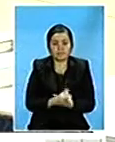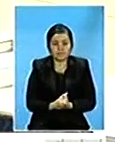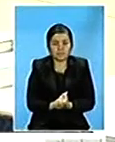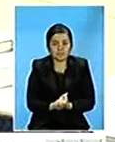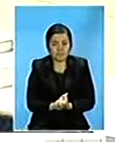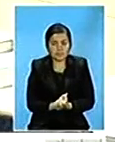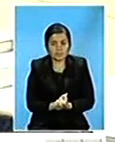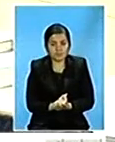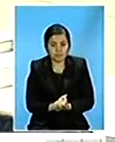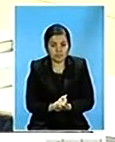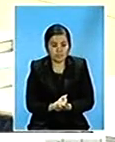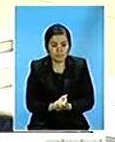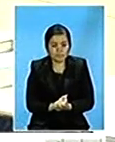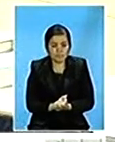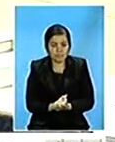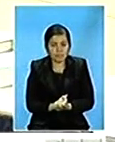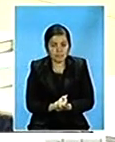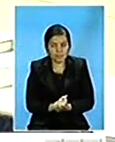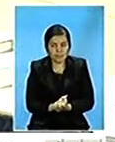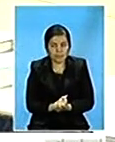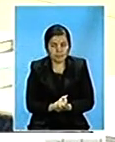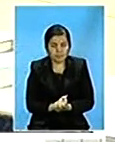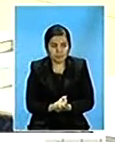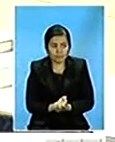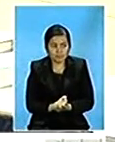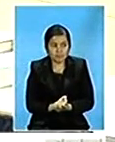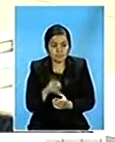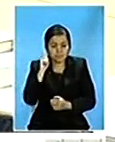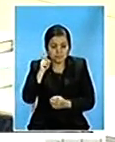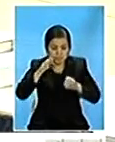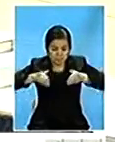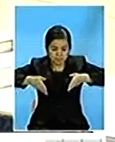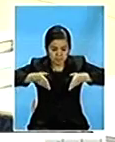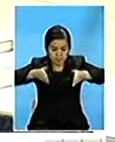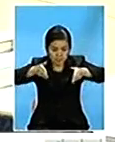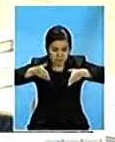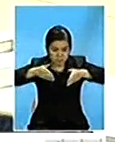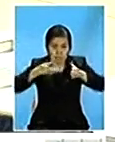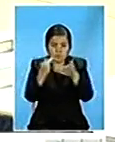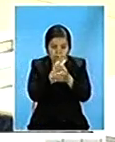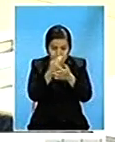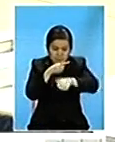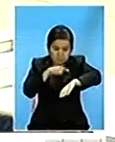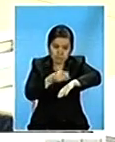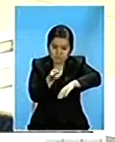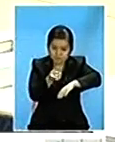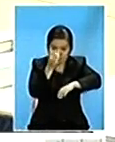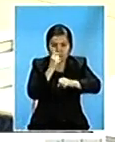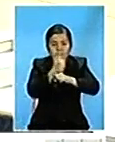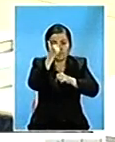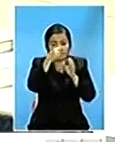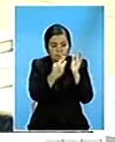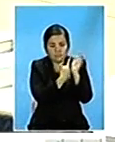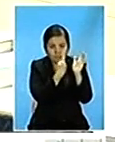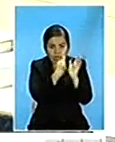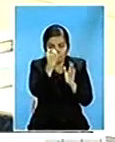สายนี้พอไปถึงบ้านหมี่ถึงสิงห์บุรีแล้วมันออกไปได้ถึงการบุรีมันใกล้นิดเดียวเลยครับเป็นช็อตคัทเลย